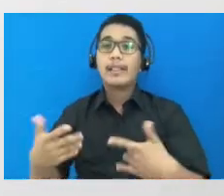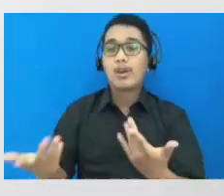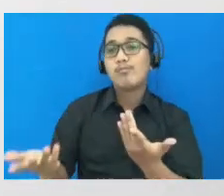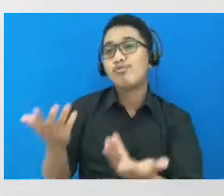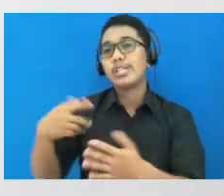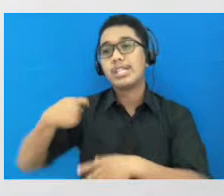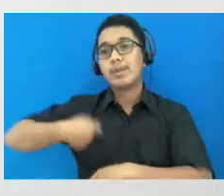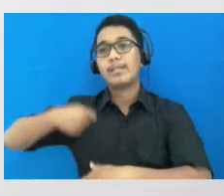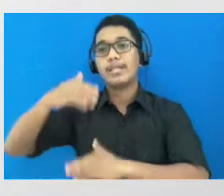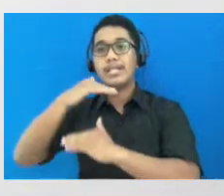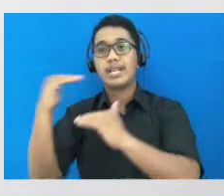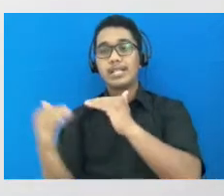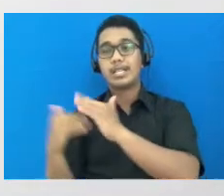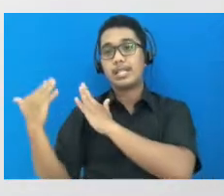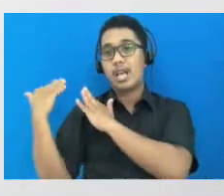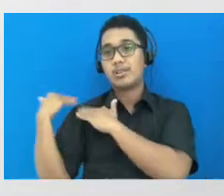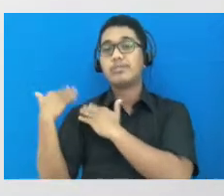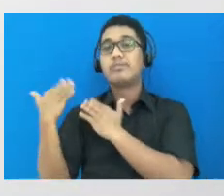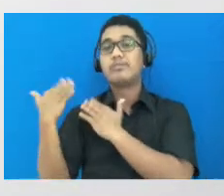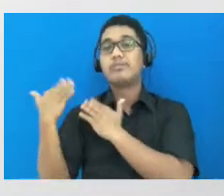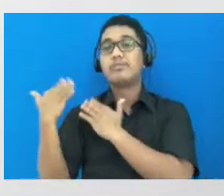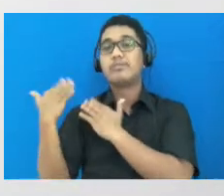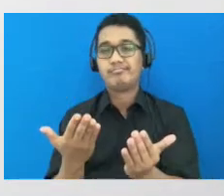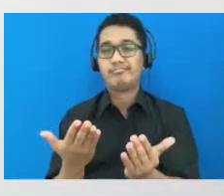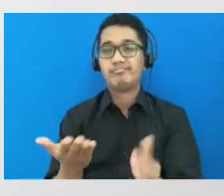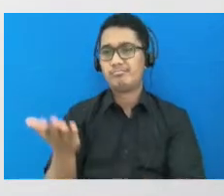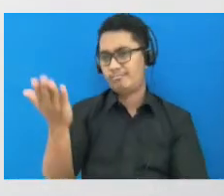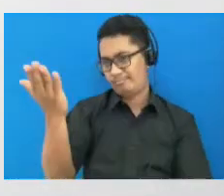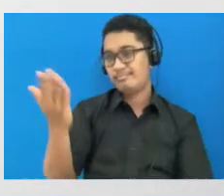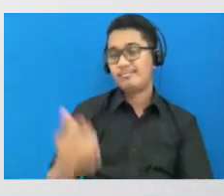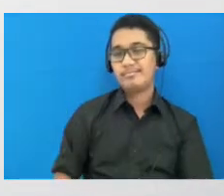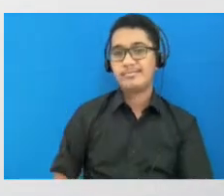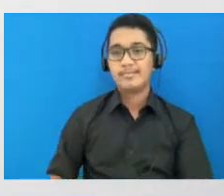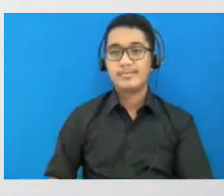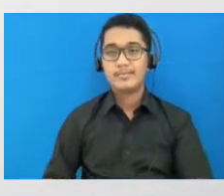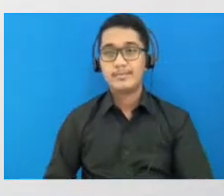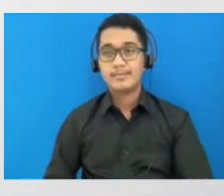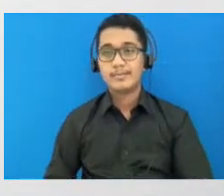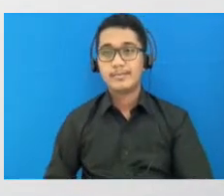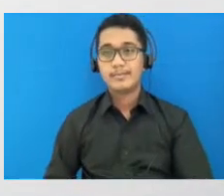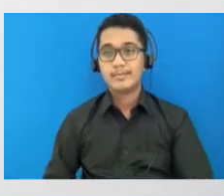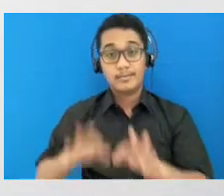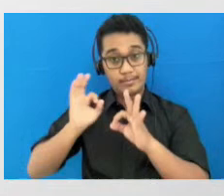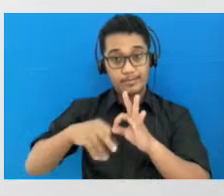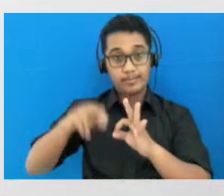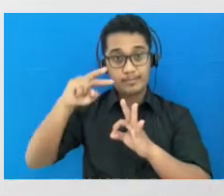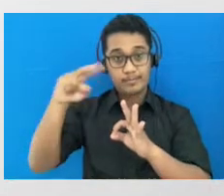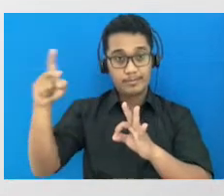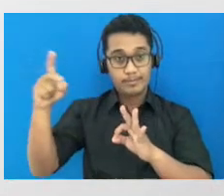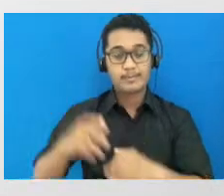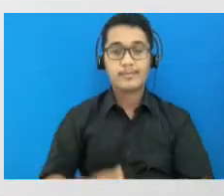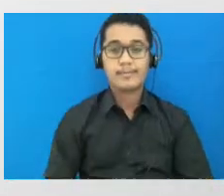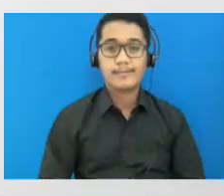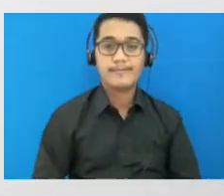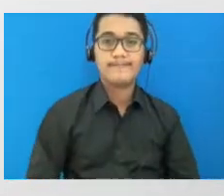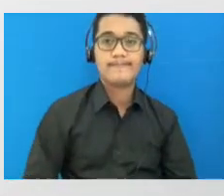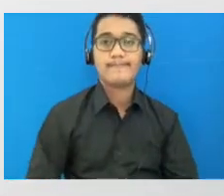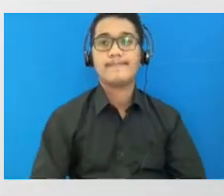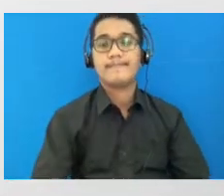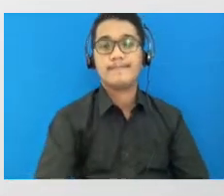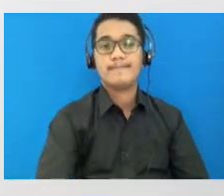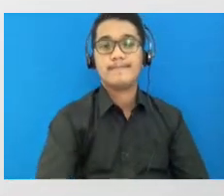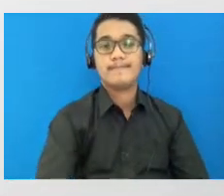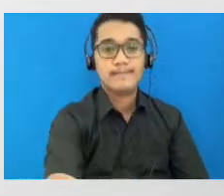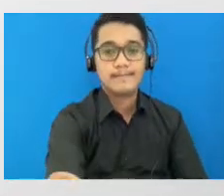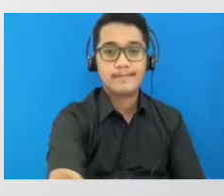Iman. Silakan Pak Joshua. Borongan ya. Berkaitan dengan ini memang kita bicara